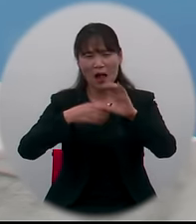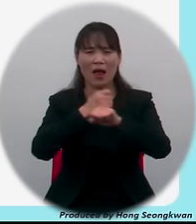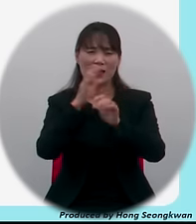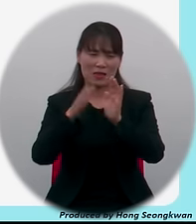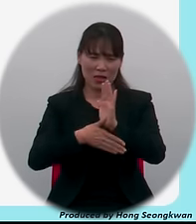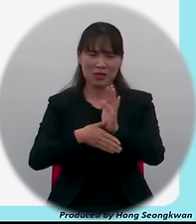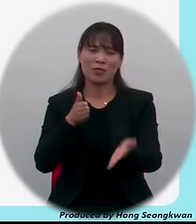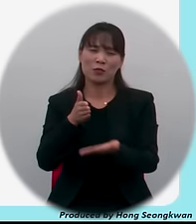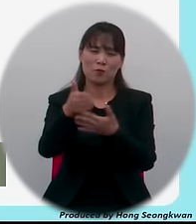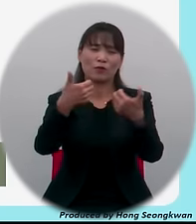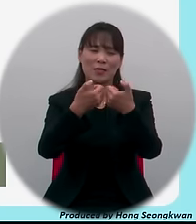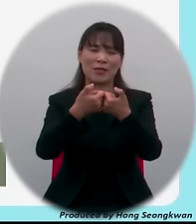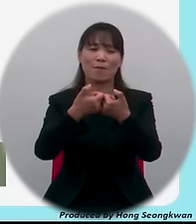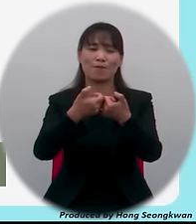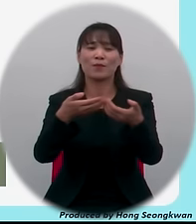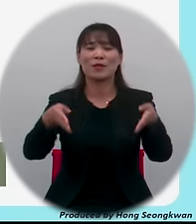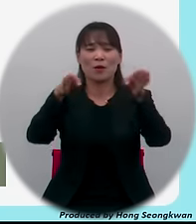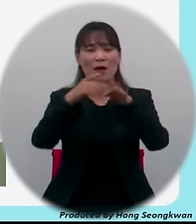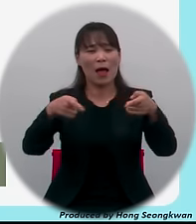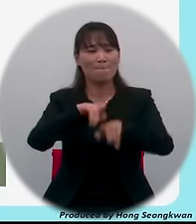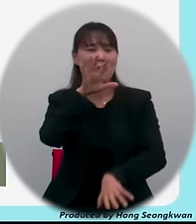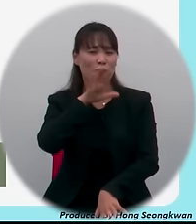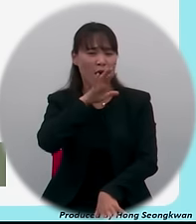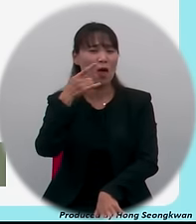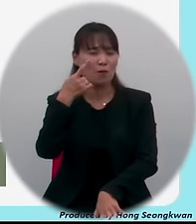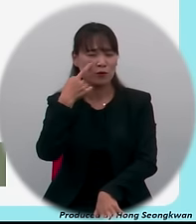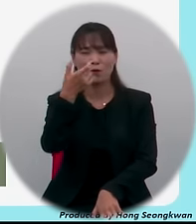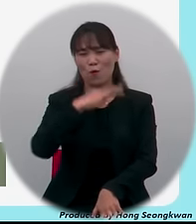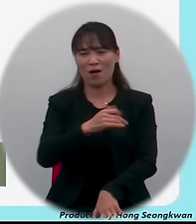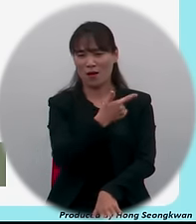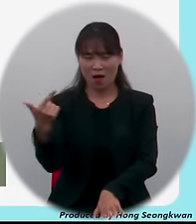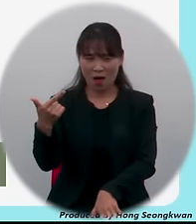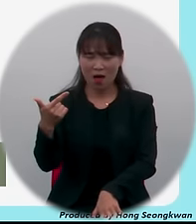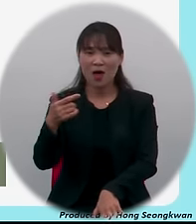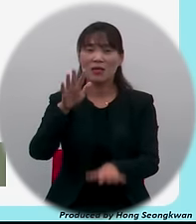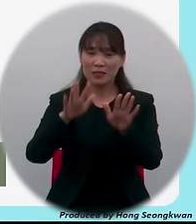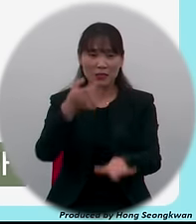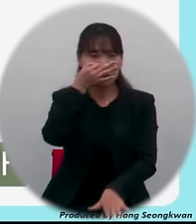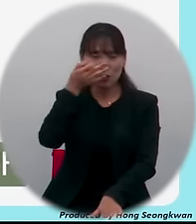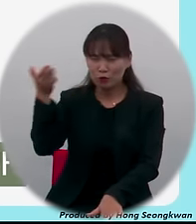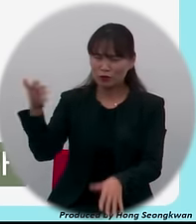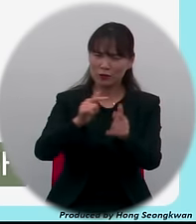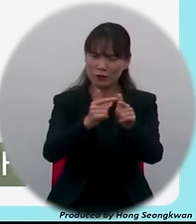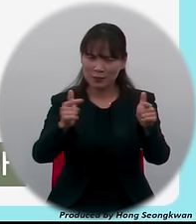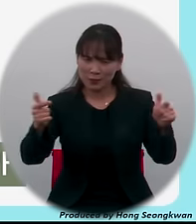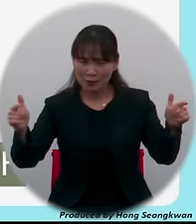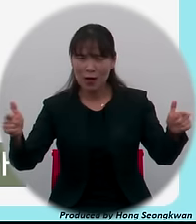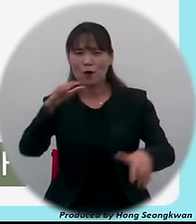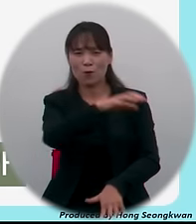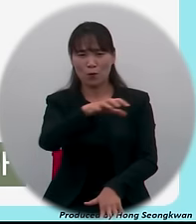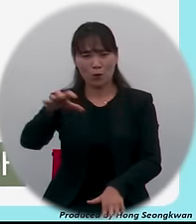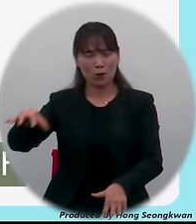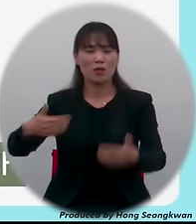잠시 막혀 있는 경우에는 상담 전문 기관과 함께 훈련들을 해 보시면 큰 효과를 볼 수가 있겠고 화면에서 나오는